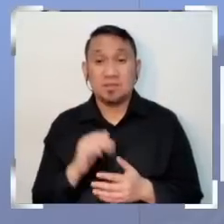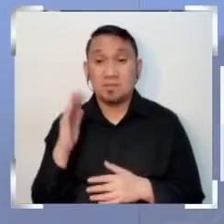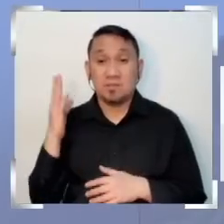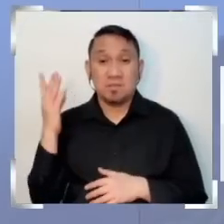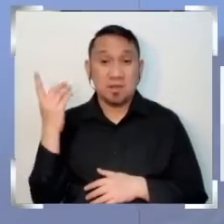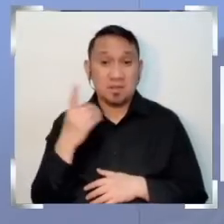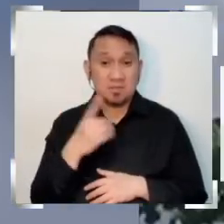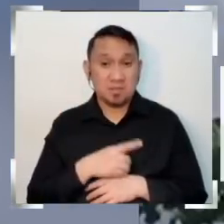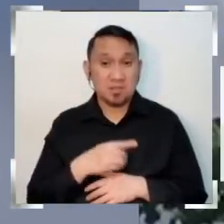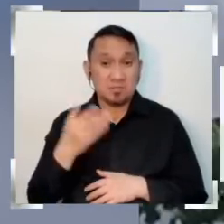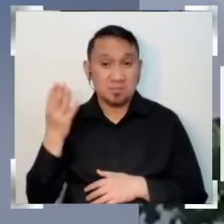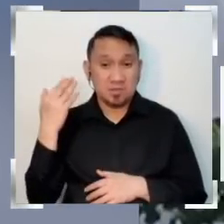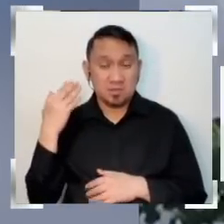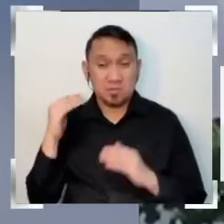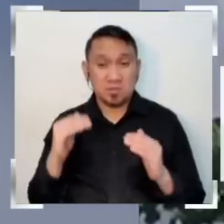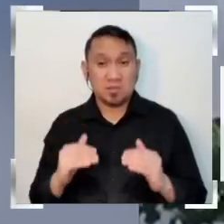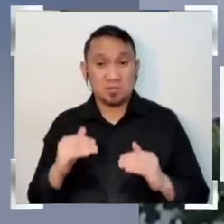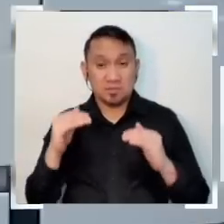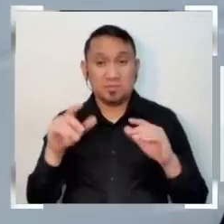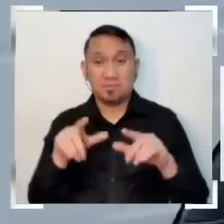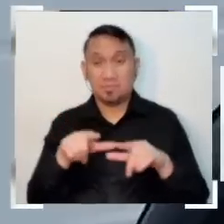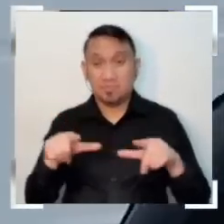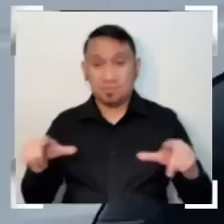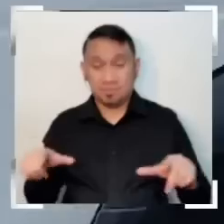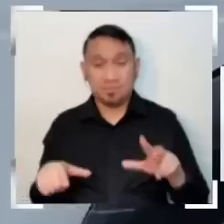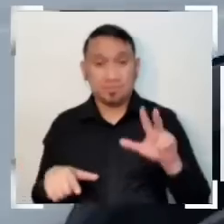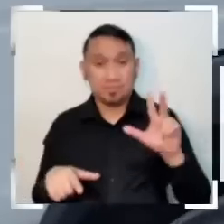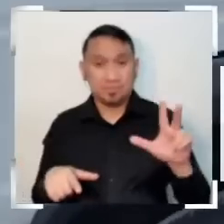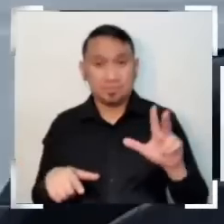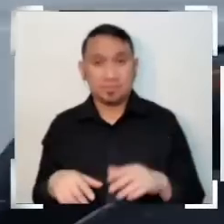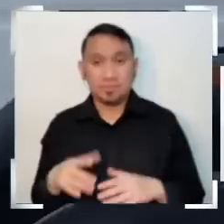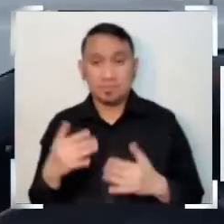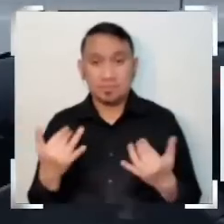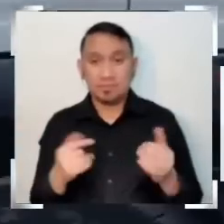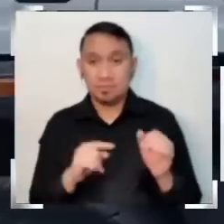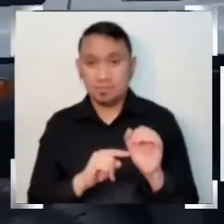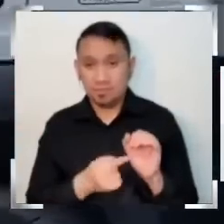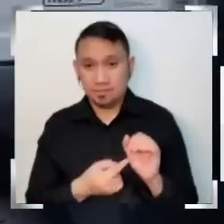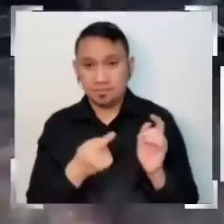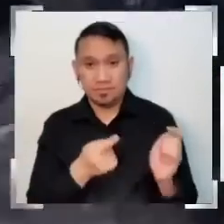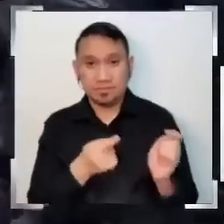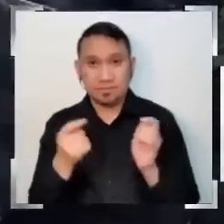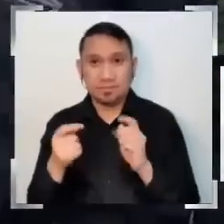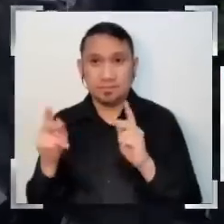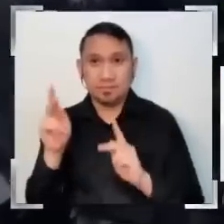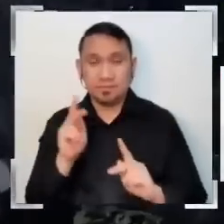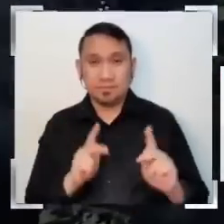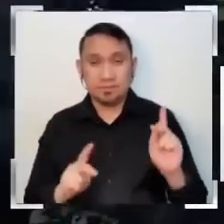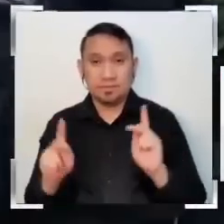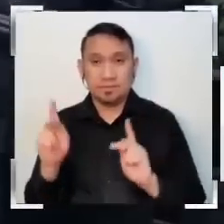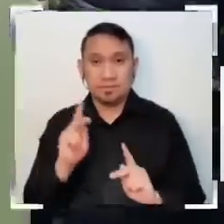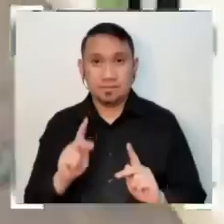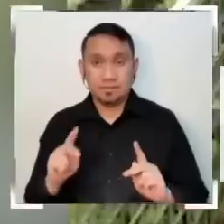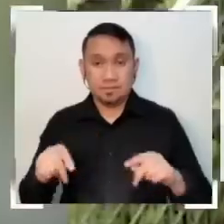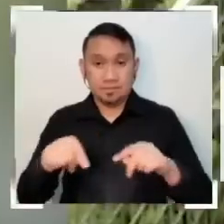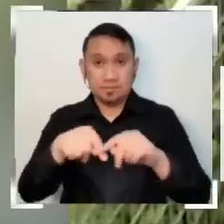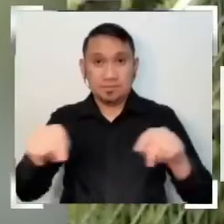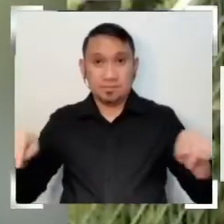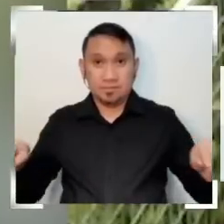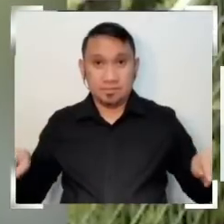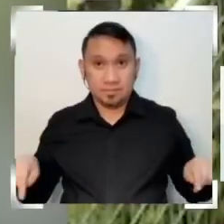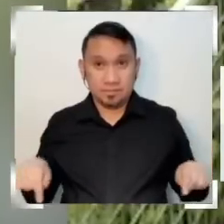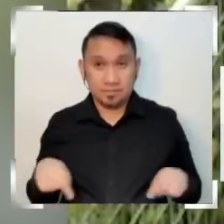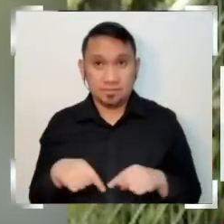nang itaas ang alert level 3 sa Bulkang Mayon at sinimulang ilikas sa mga residente sa 6-kilometer radius permanent danger zone.